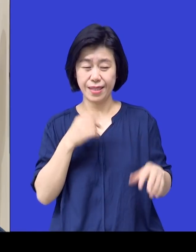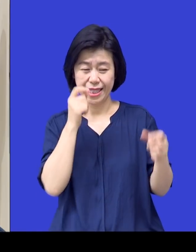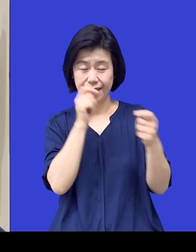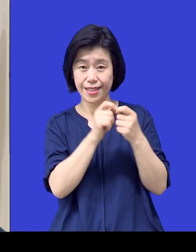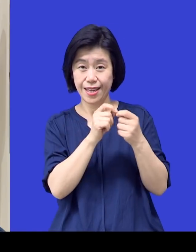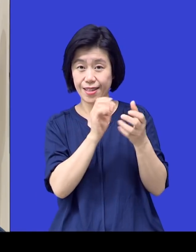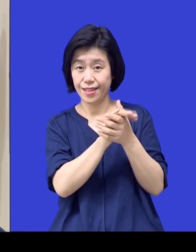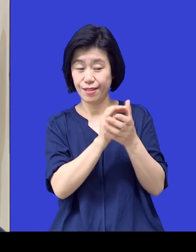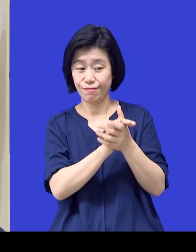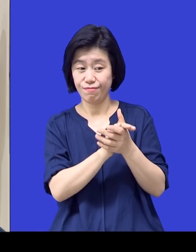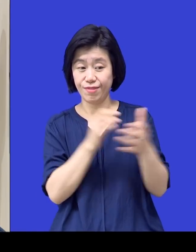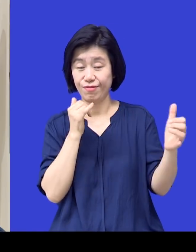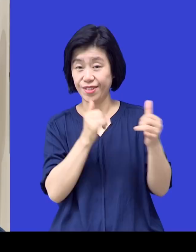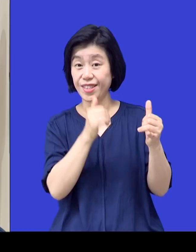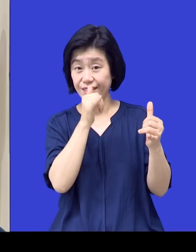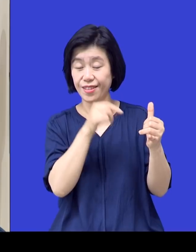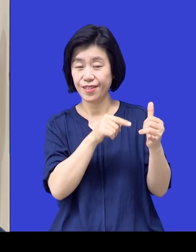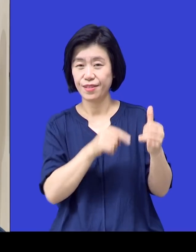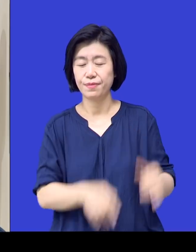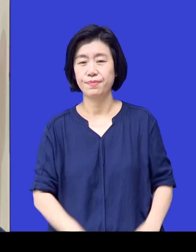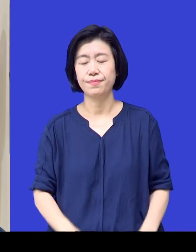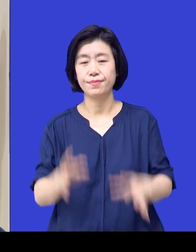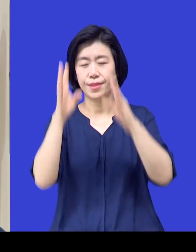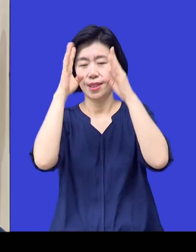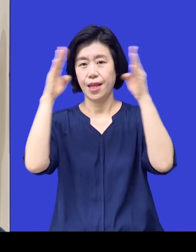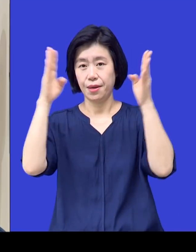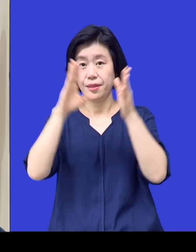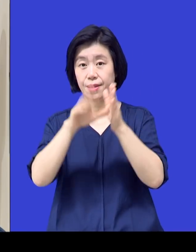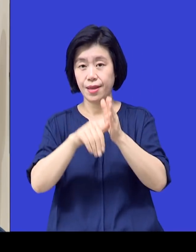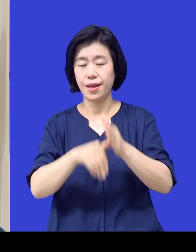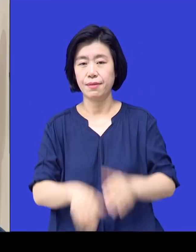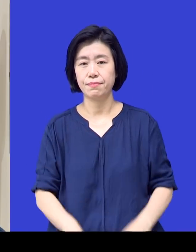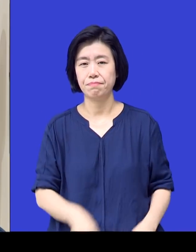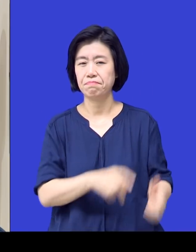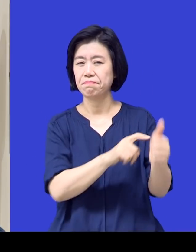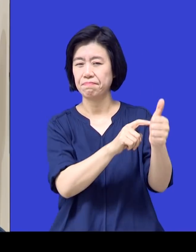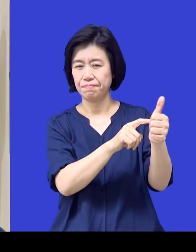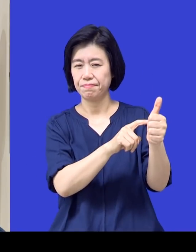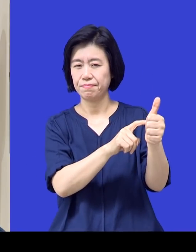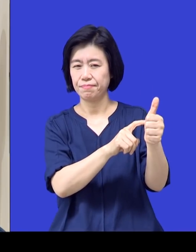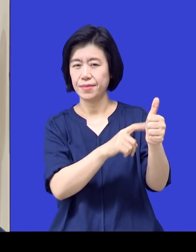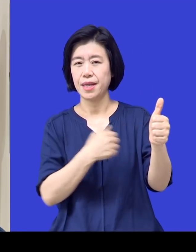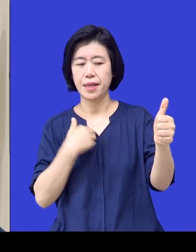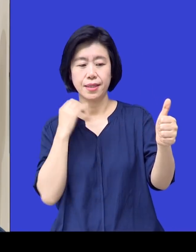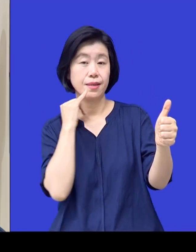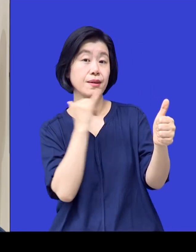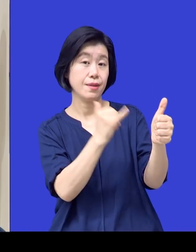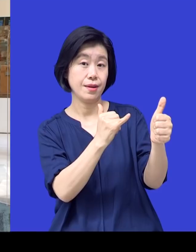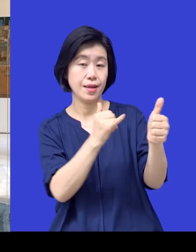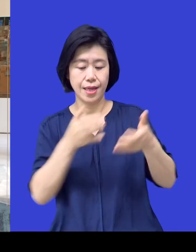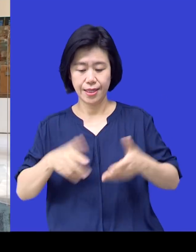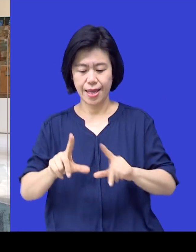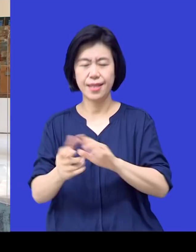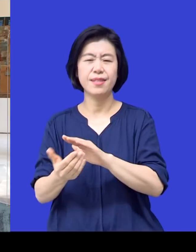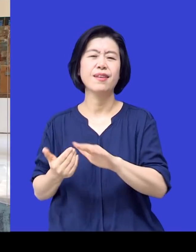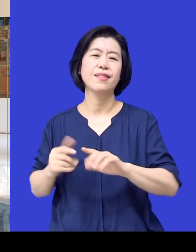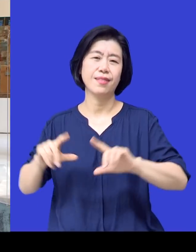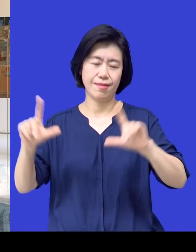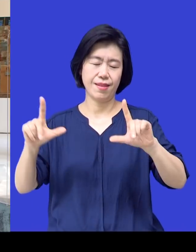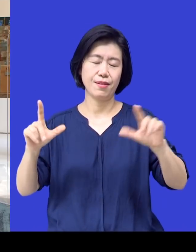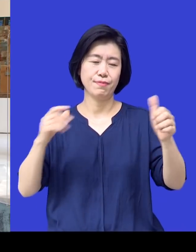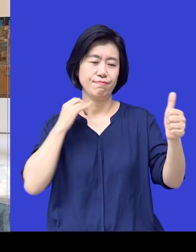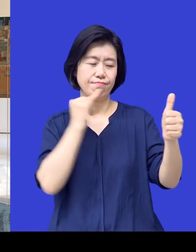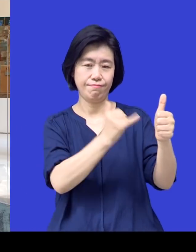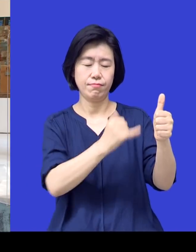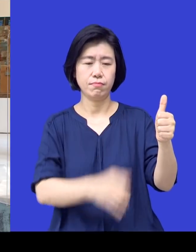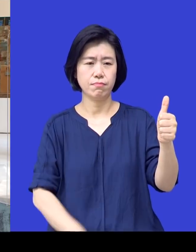하는 친구가 있는데 대학교 때에 친구한테 제 생일 전날 전화를 했어요. 네.